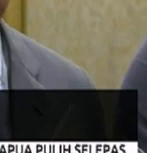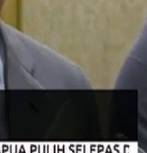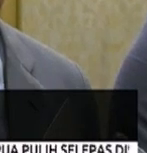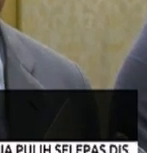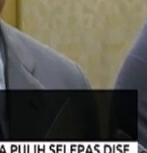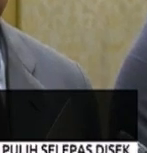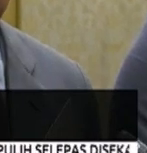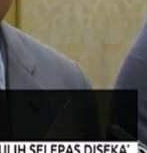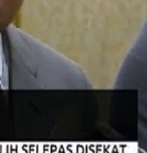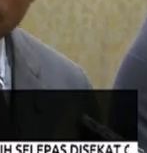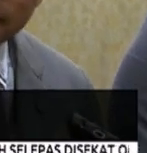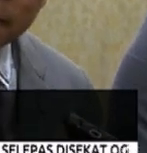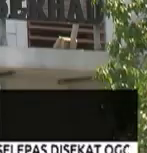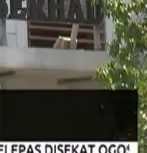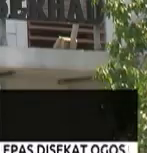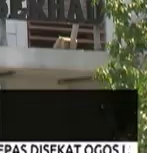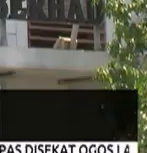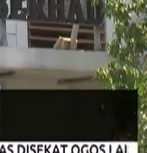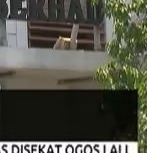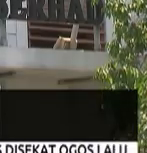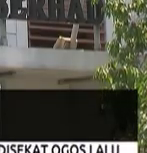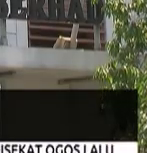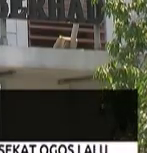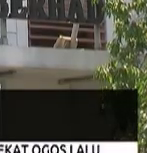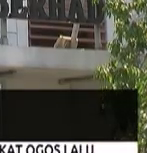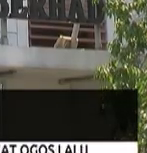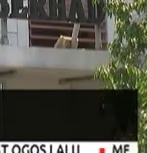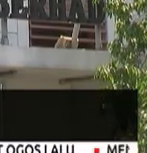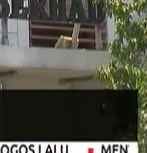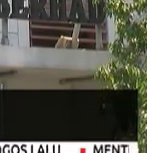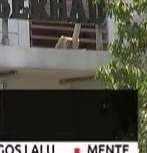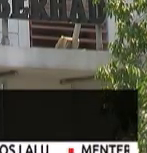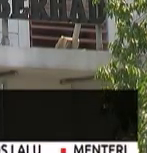Putusan Melayu Berhad bakal dikenakan tindakan undang-undang.